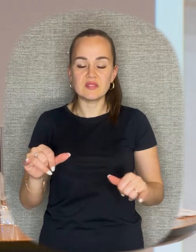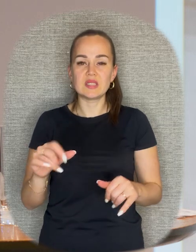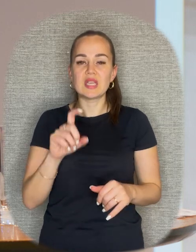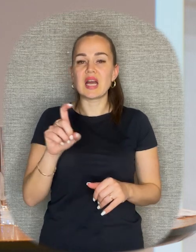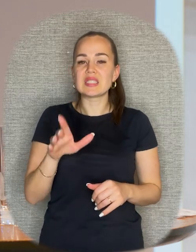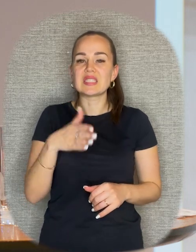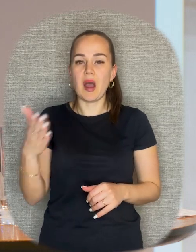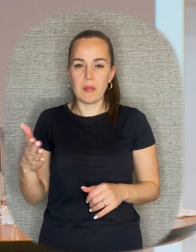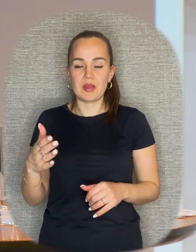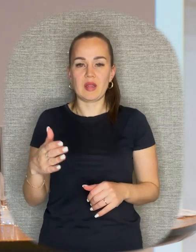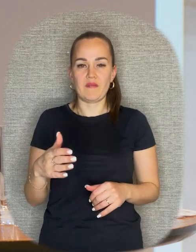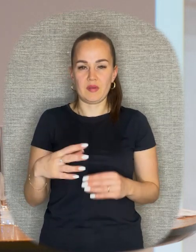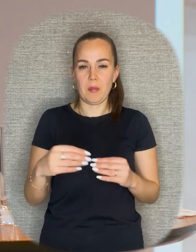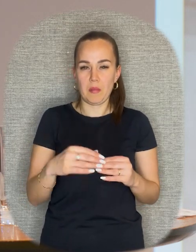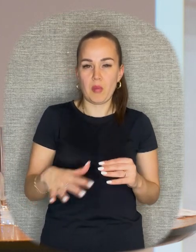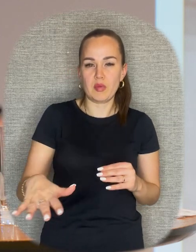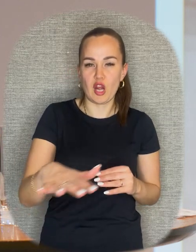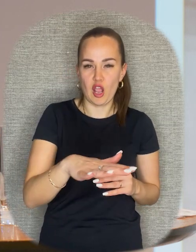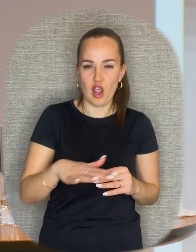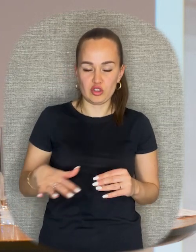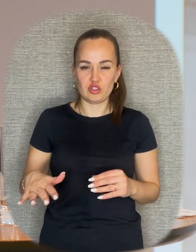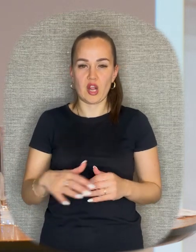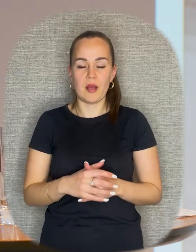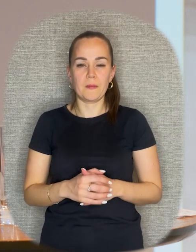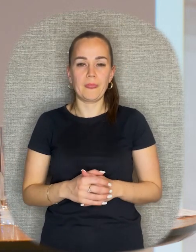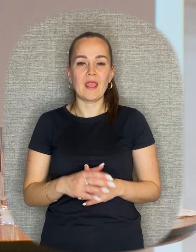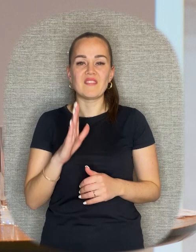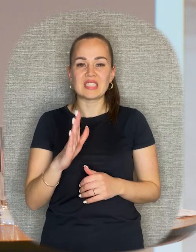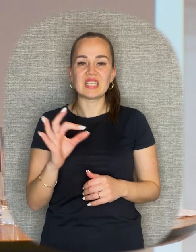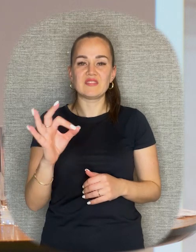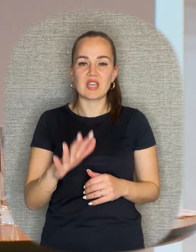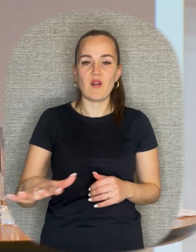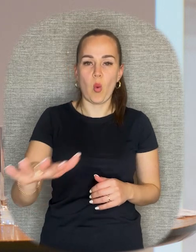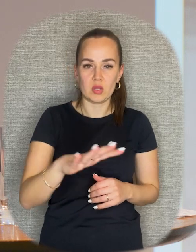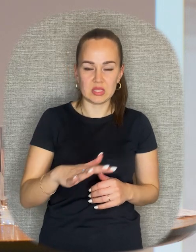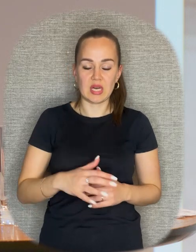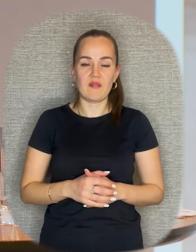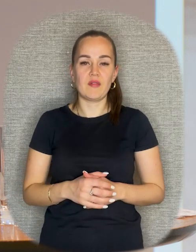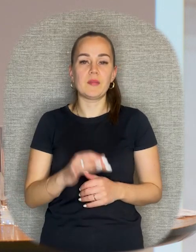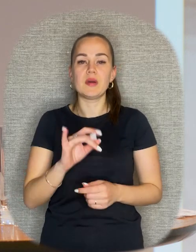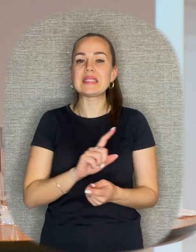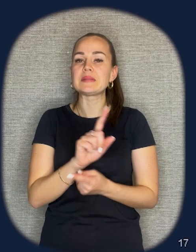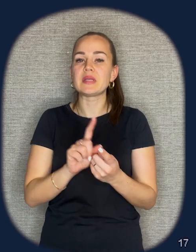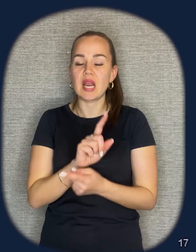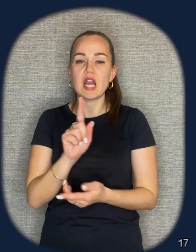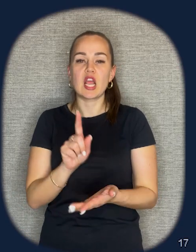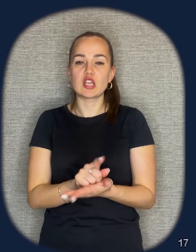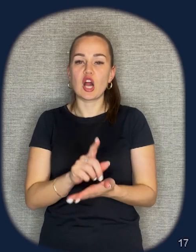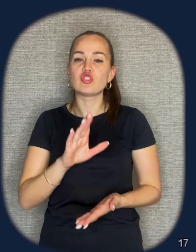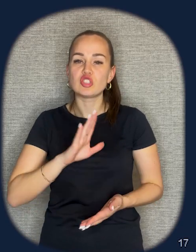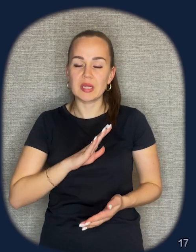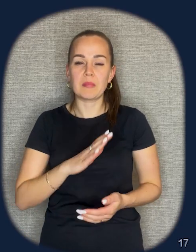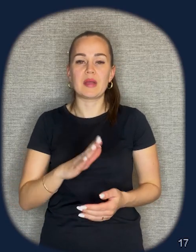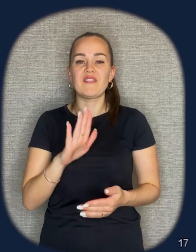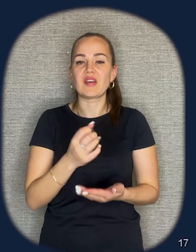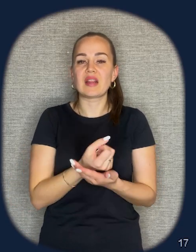развитием Западной западного побережья Западной оконечности Васильевского острова также изменения